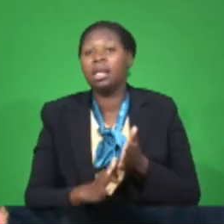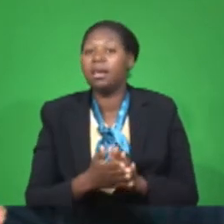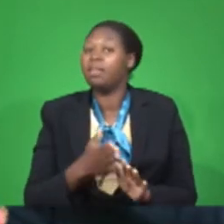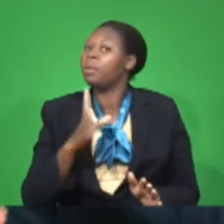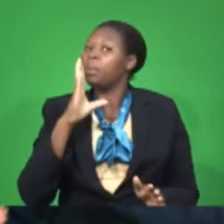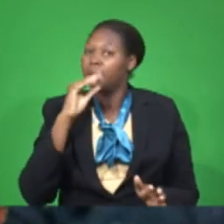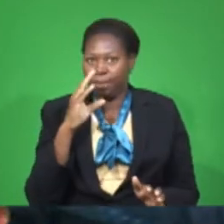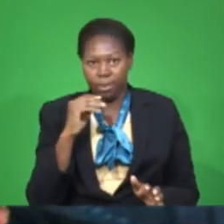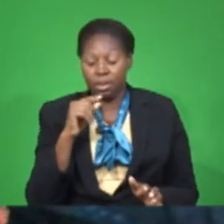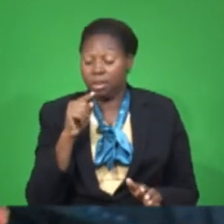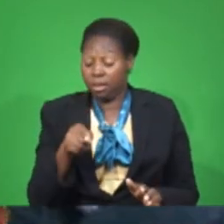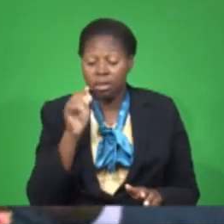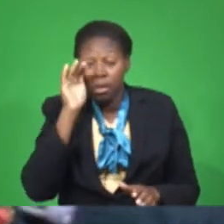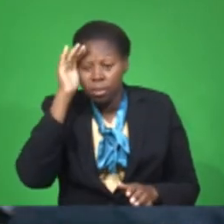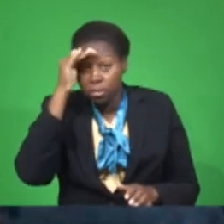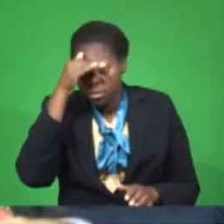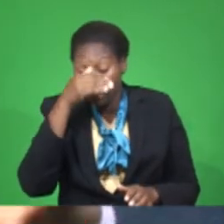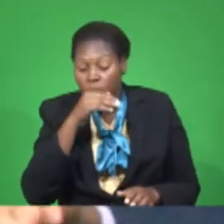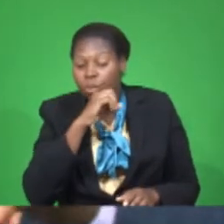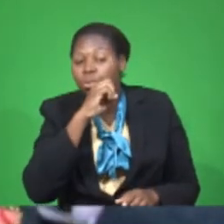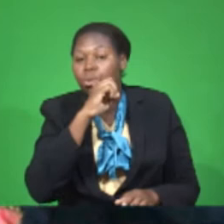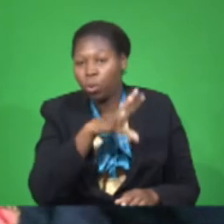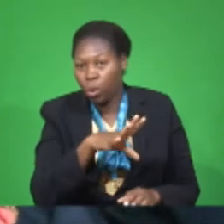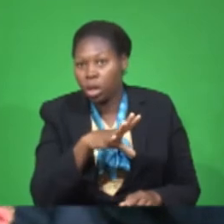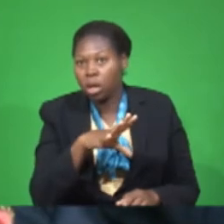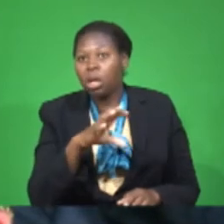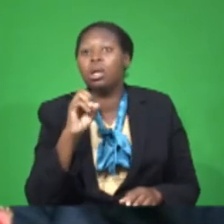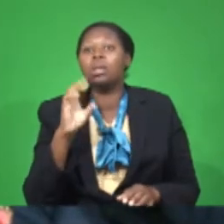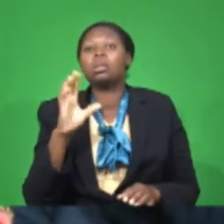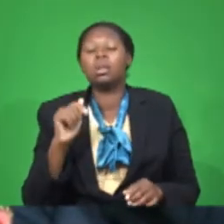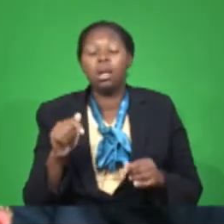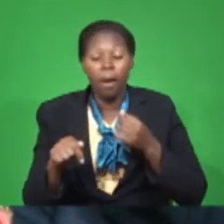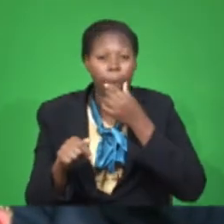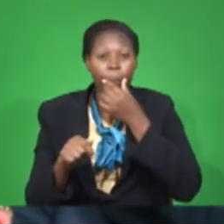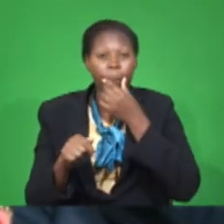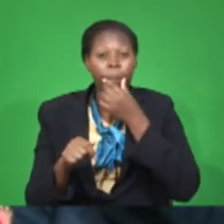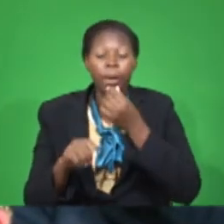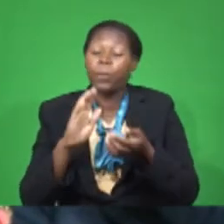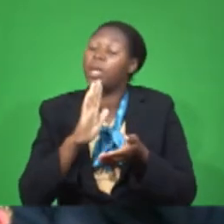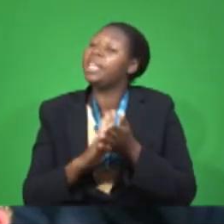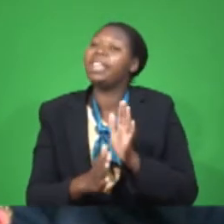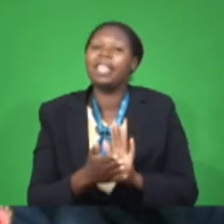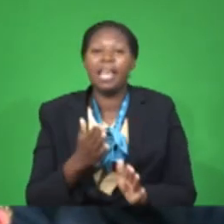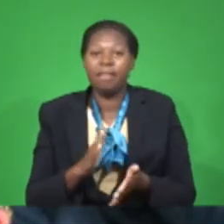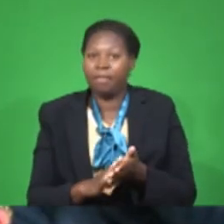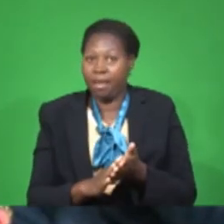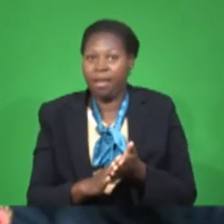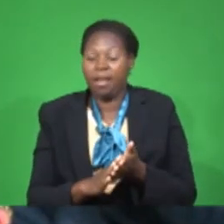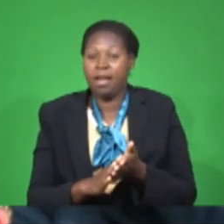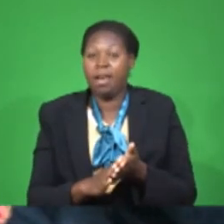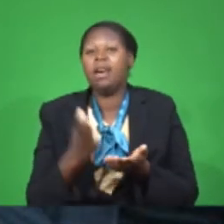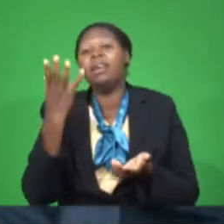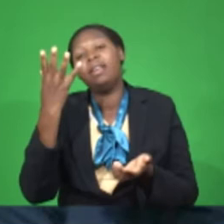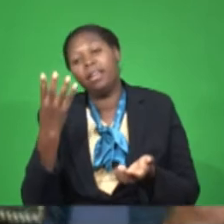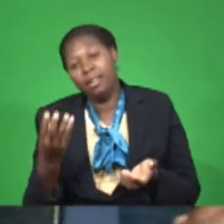vagumirwa wozvitukedza kufunga kuti mwanai zvine zviri chiiko mumusha uyu handiti wazviona but manje kunaka kwenyaya yatiri kudzidza